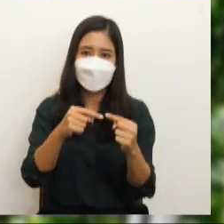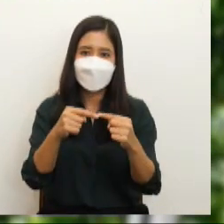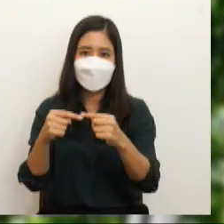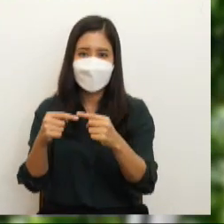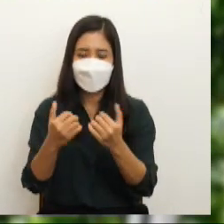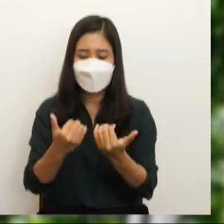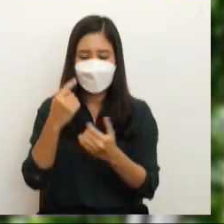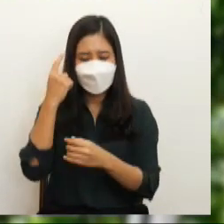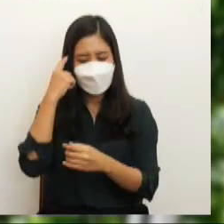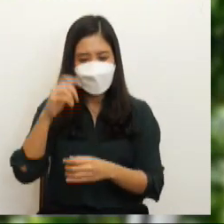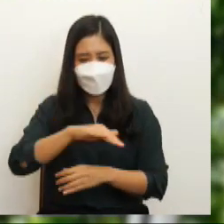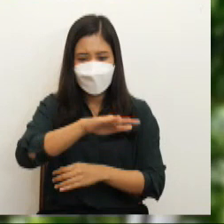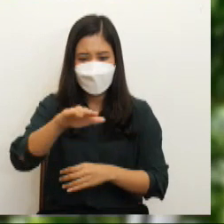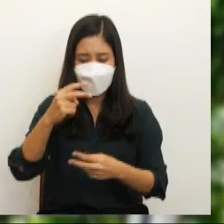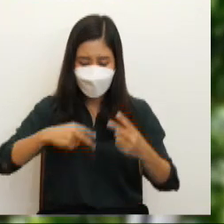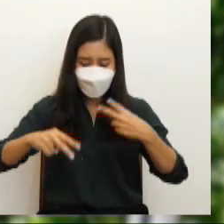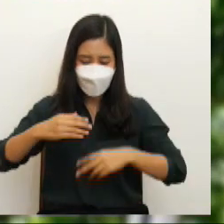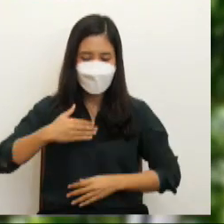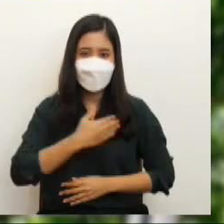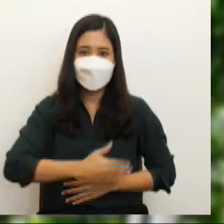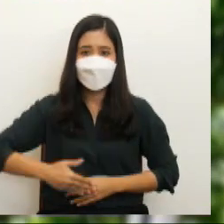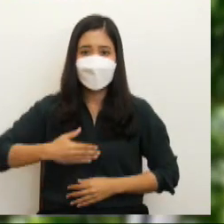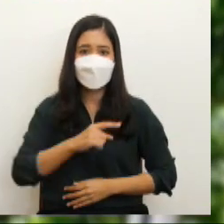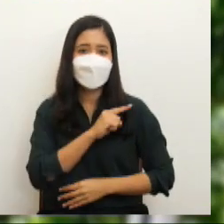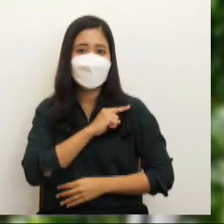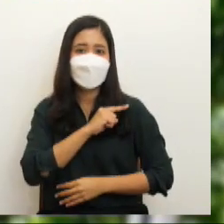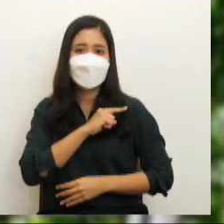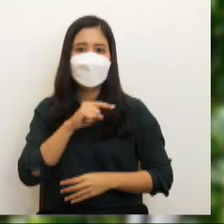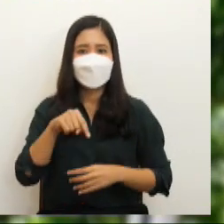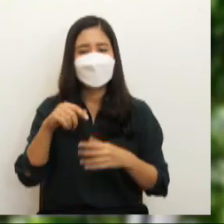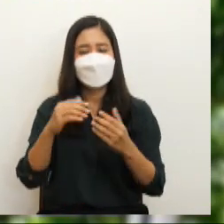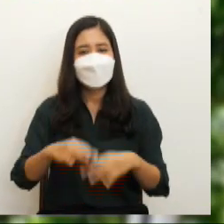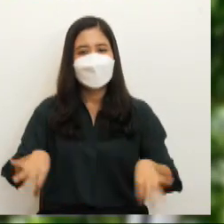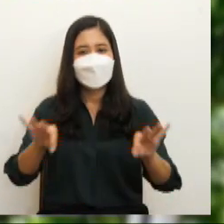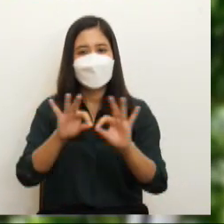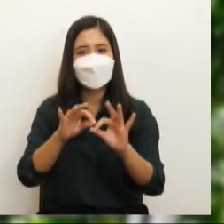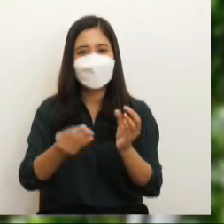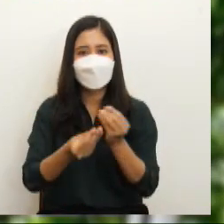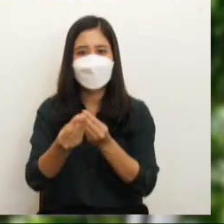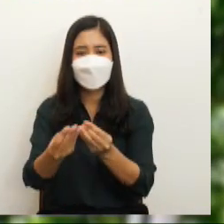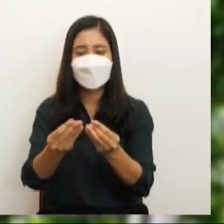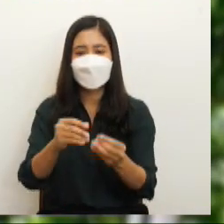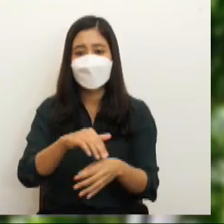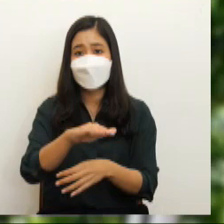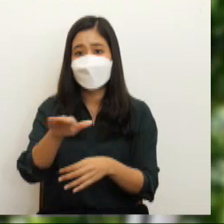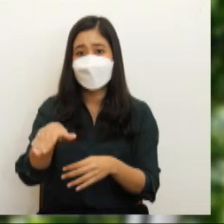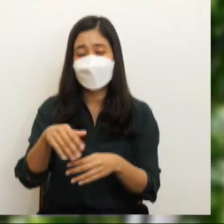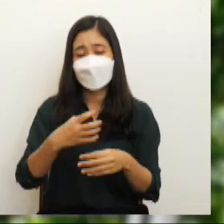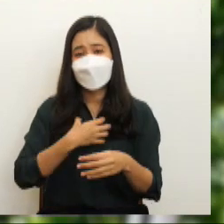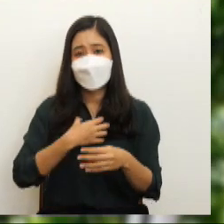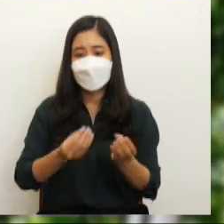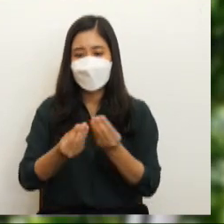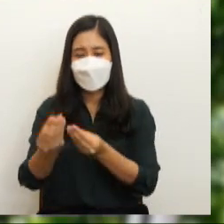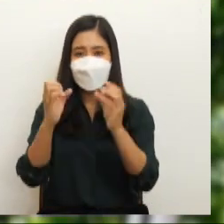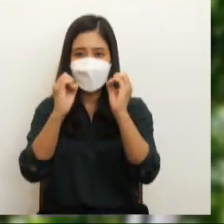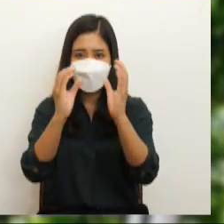เรานั้นดูแลสุขภาพอนามัยของตนเองผมคิดว่าสิ่งที่เราจะต้องพึ่งหรือให้คนอื่นมาพึ่งเราเนี่ยอยากจะให้บุคลากรของพวกเ